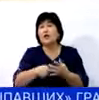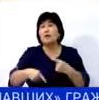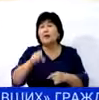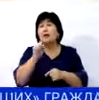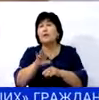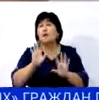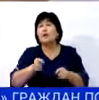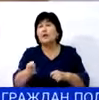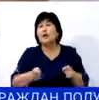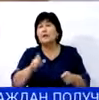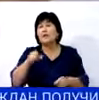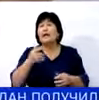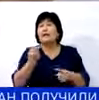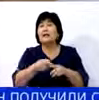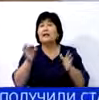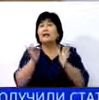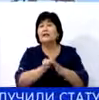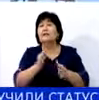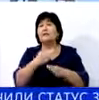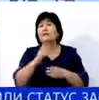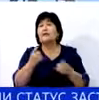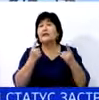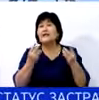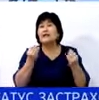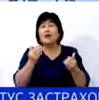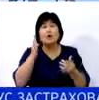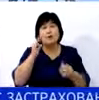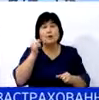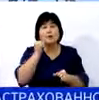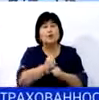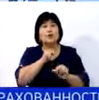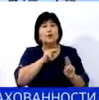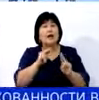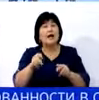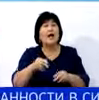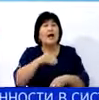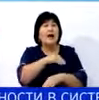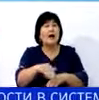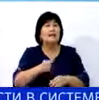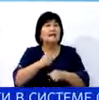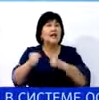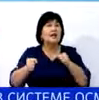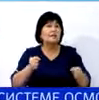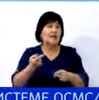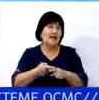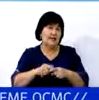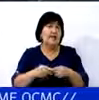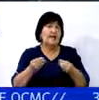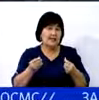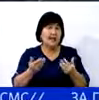поручению президента на эти цели будут выделены солидные средства. Будет жестко контролироваться адресное распределение этих средств.